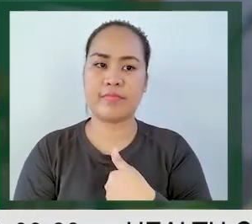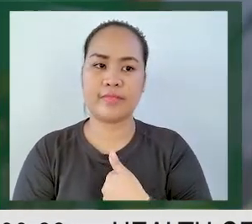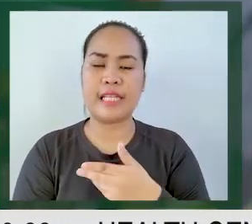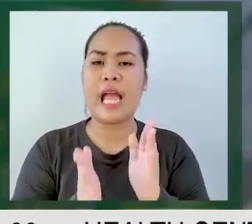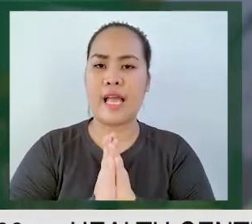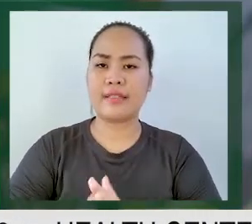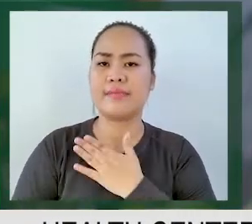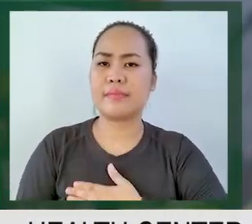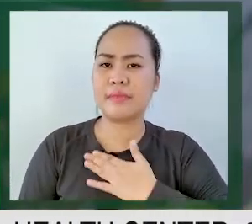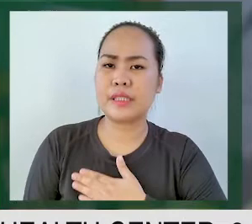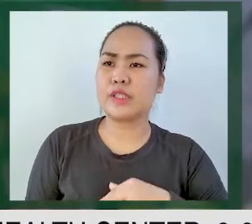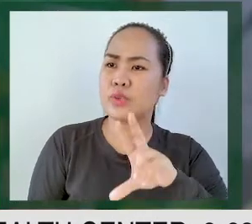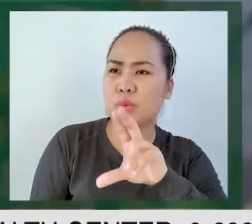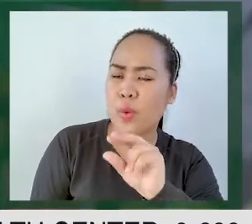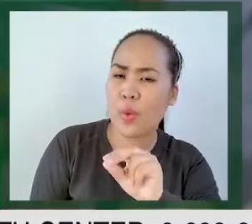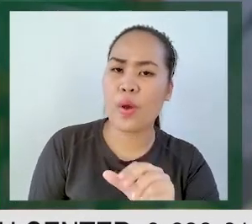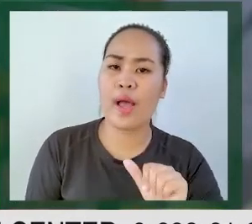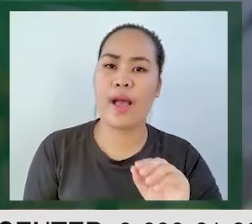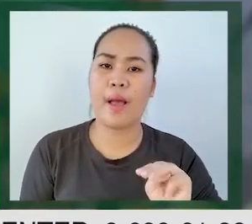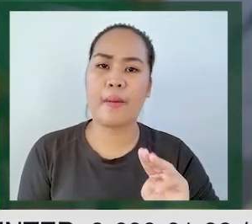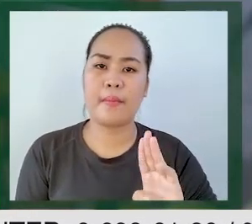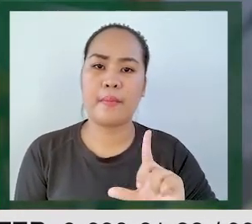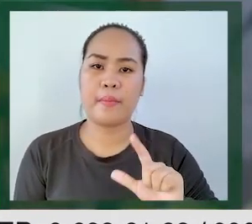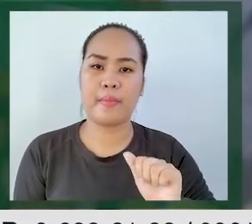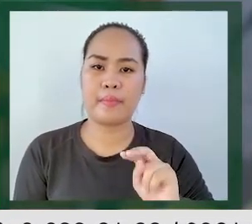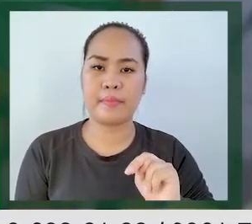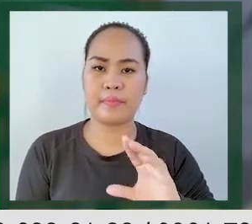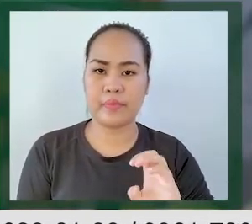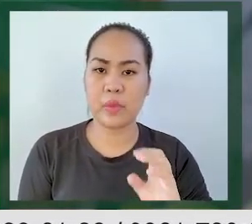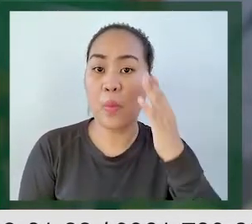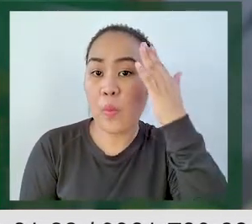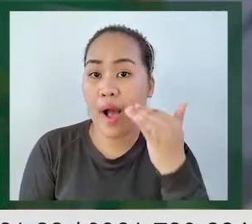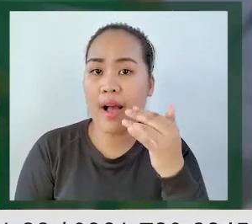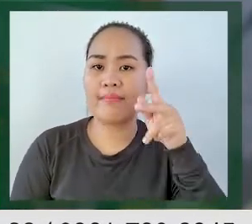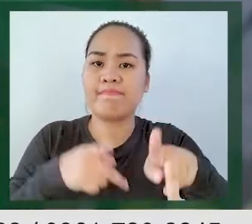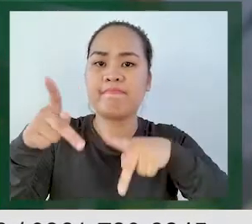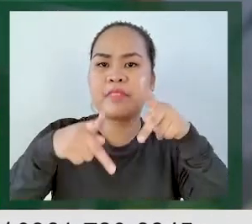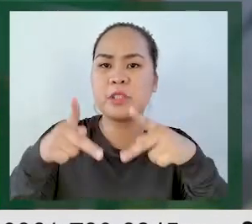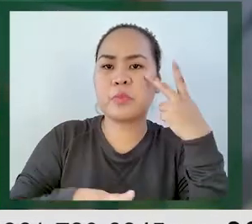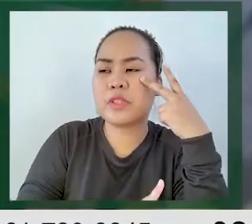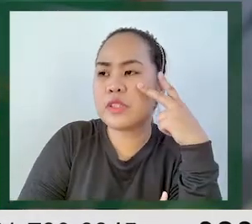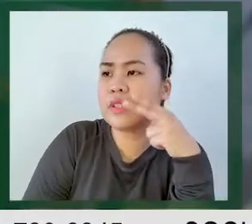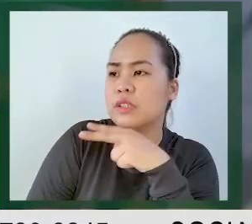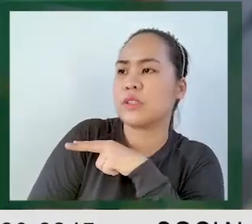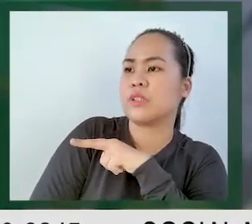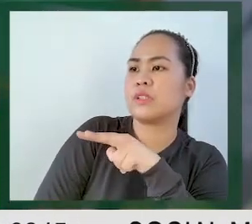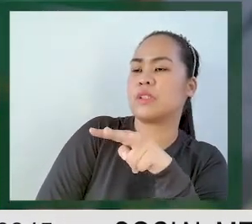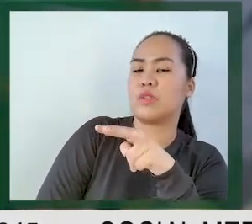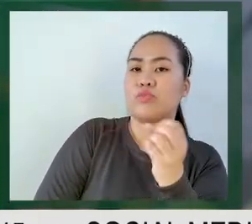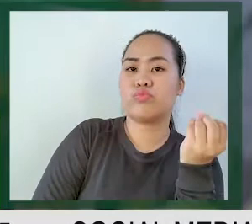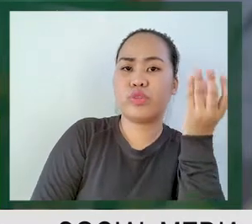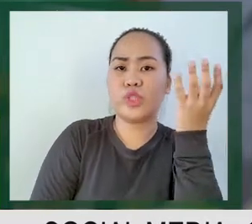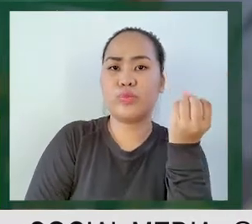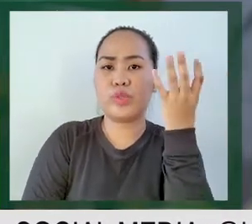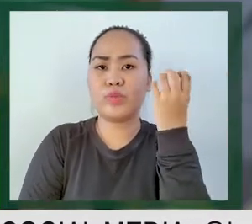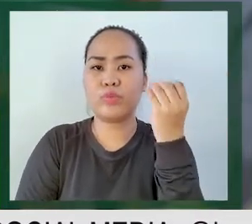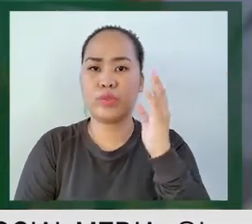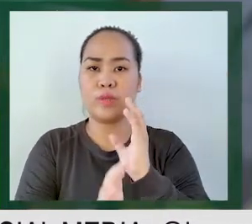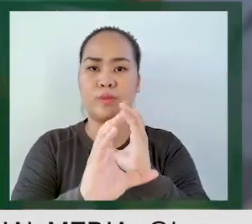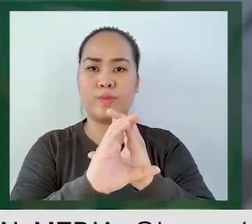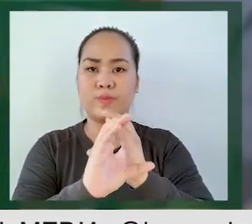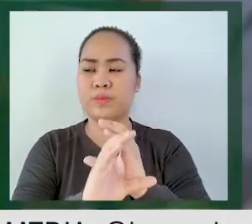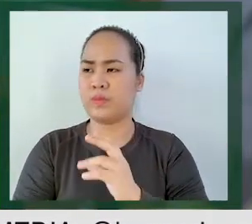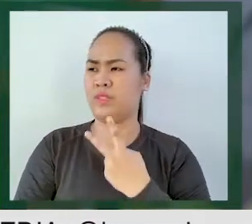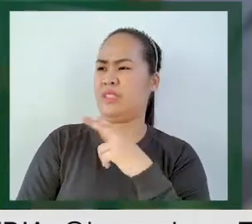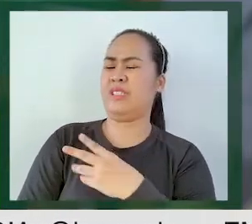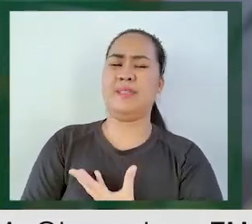rin ang mga tao, 'di ba? So hindi ho ambulansya ang gamit natin dyan. So kami nagpapasalamat sa Pasig